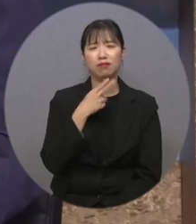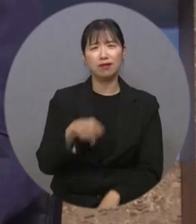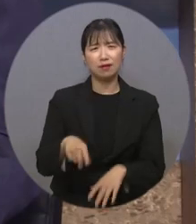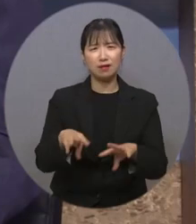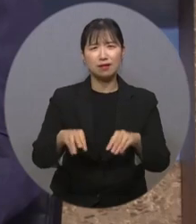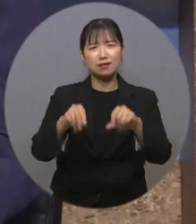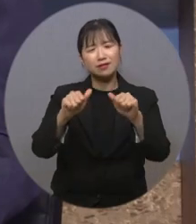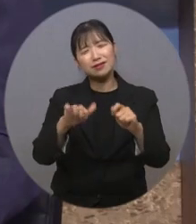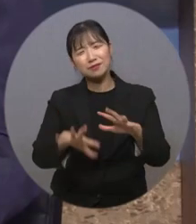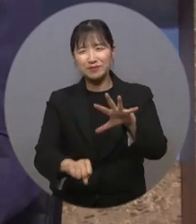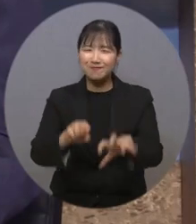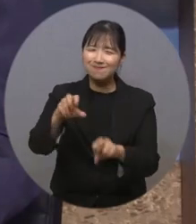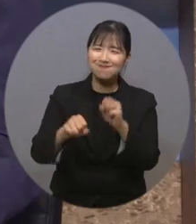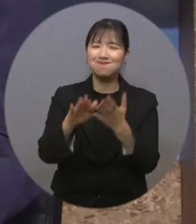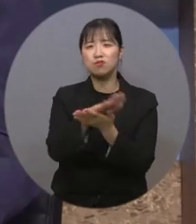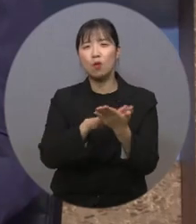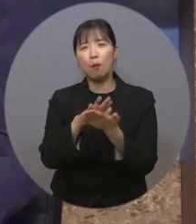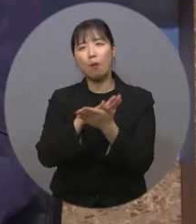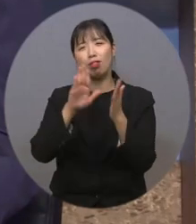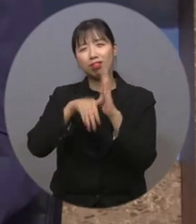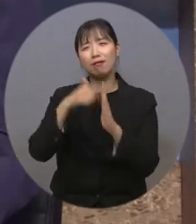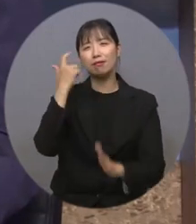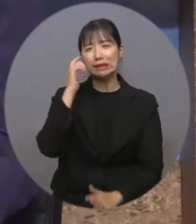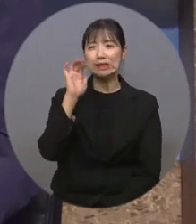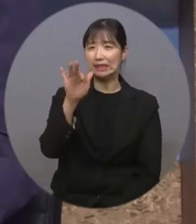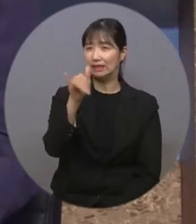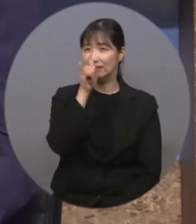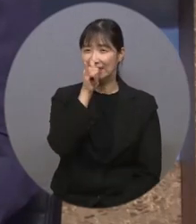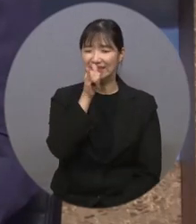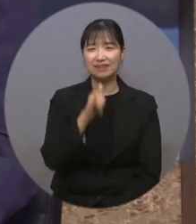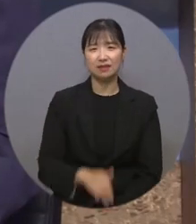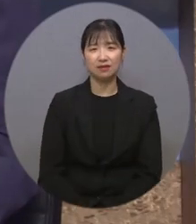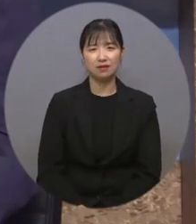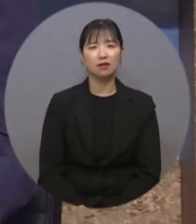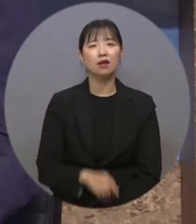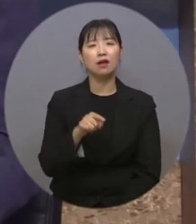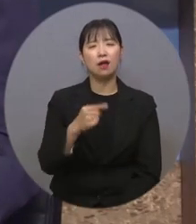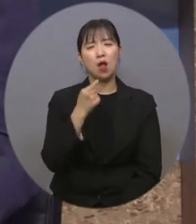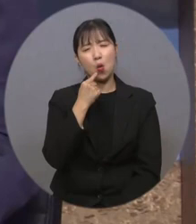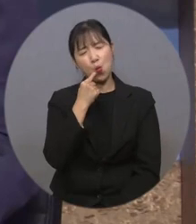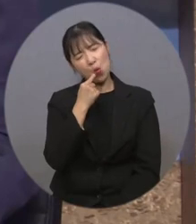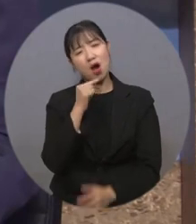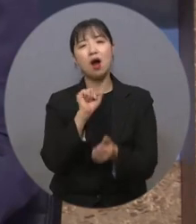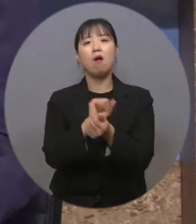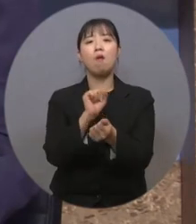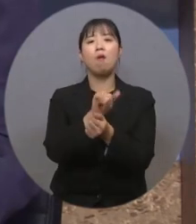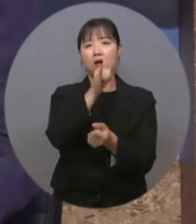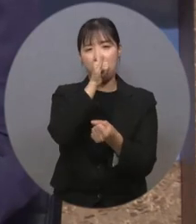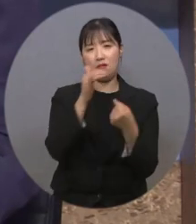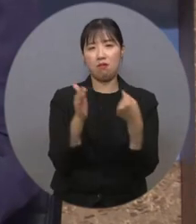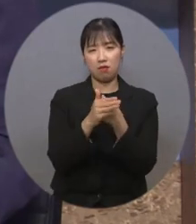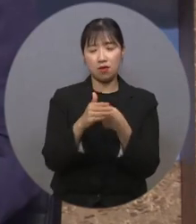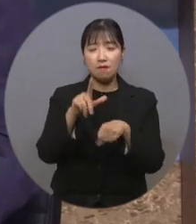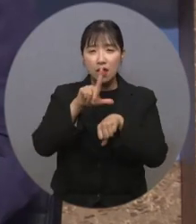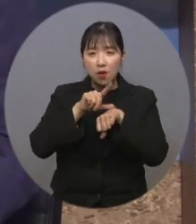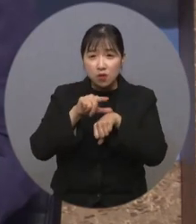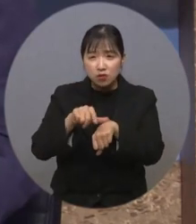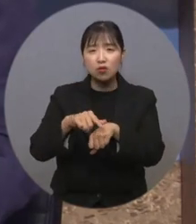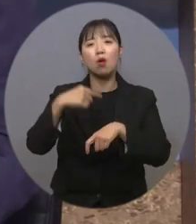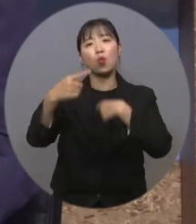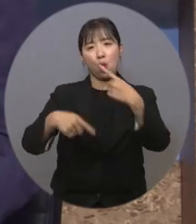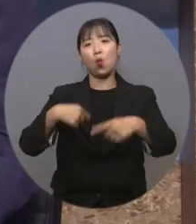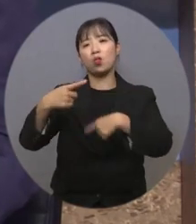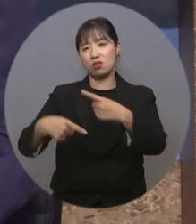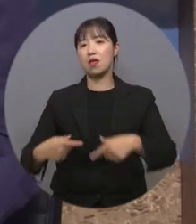흙 만지던 때가 좀 그립기는 하더라고요. 흙을 보려면 중금속으로 오염이 돼가지고 네. 일정한 시간이 지나면 교체를